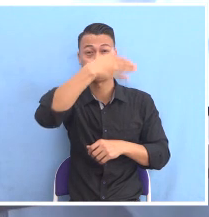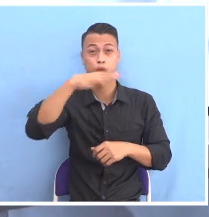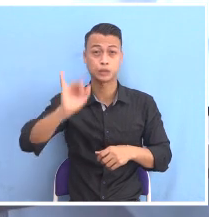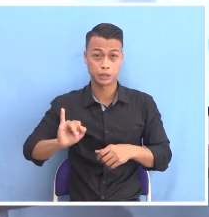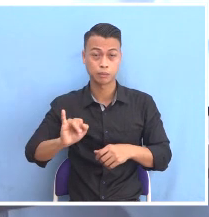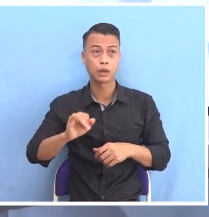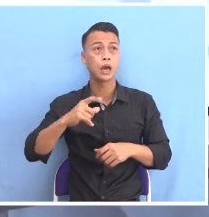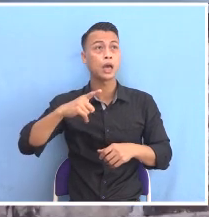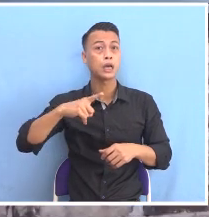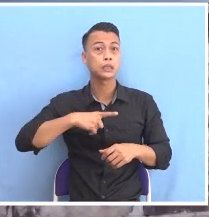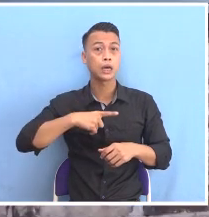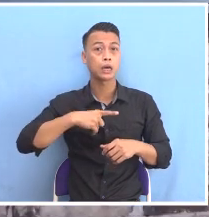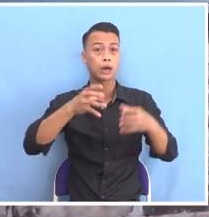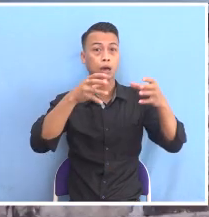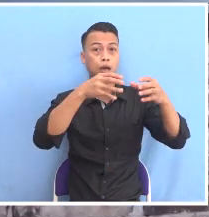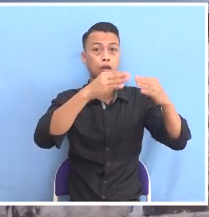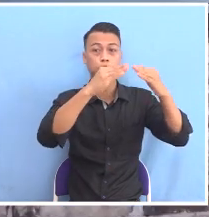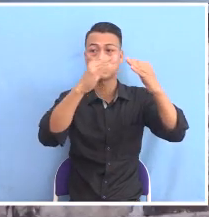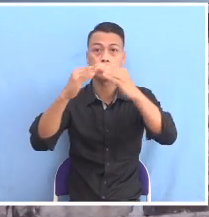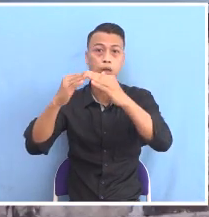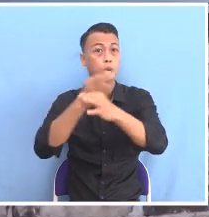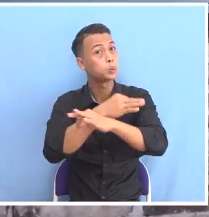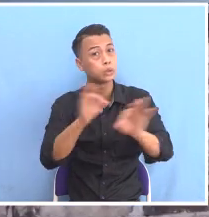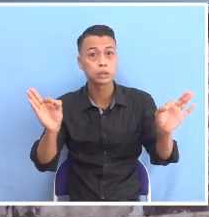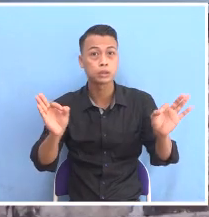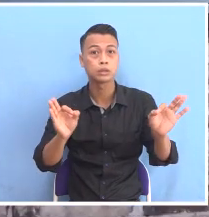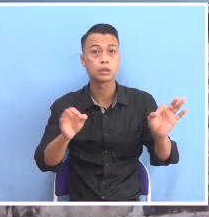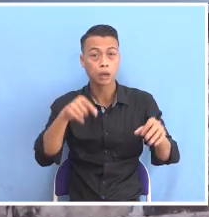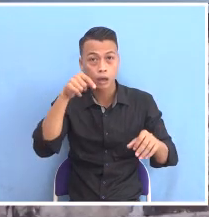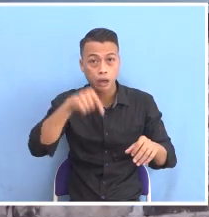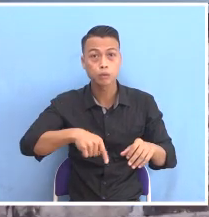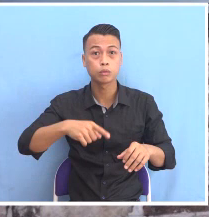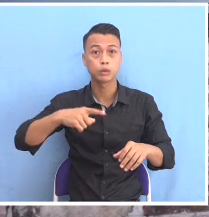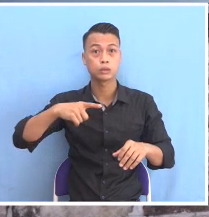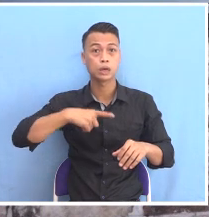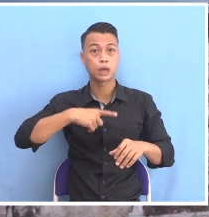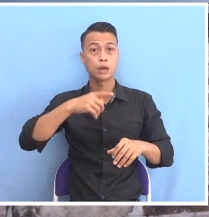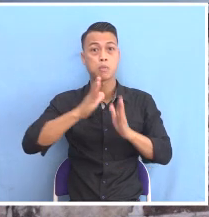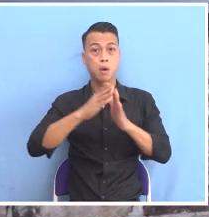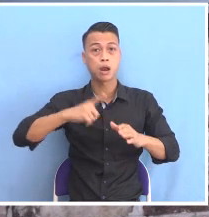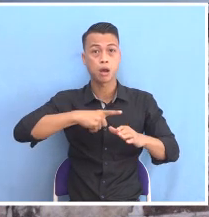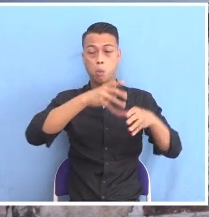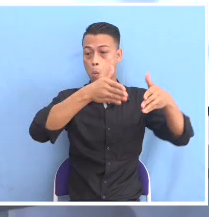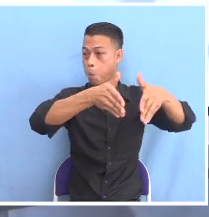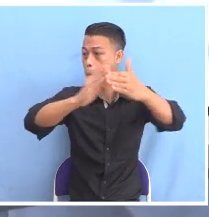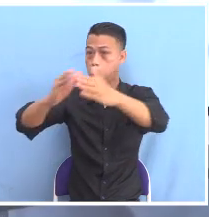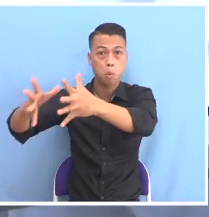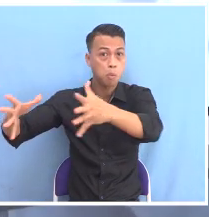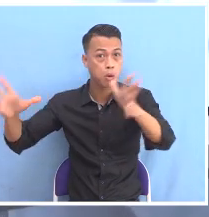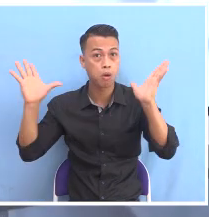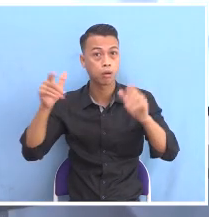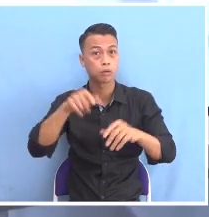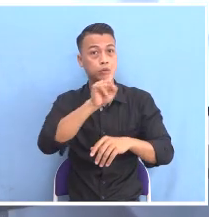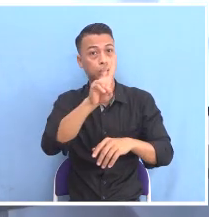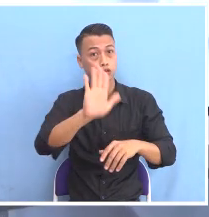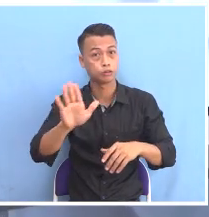တိုင်ရင်တရင်မှမရှိဘူး။အခုကတိုင်ရင်ဆက်နေရင်လောက်ရှိလာတယ်။အဲ့ဒီအပြင်ကိုကျွန်တော်တို့ BGF ပ Oraka Fosue, Piro Pidusi to